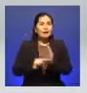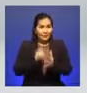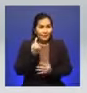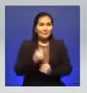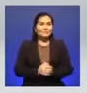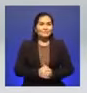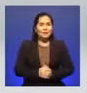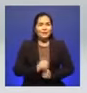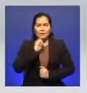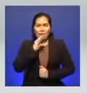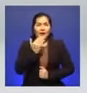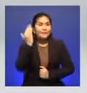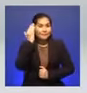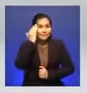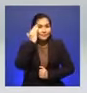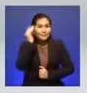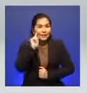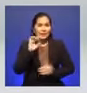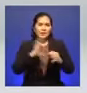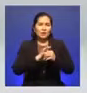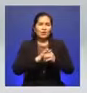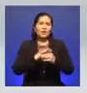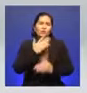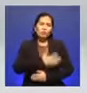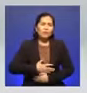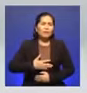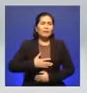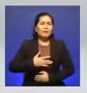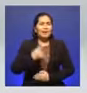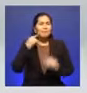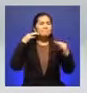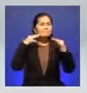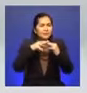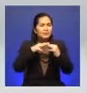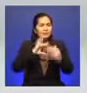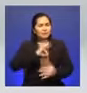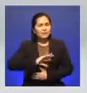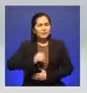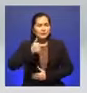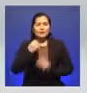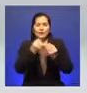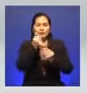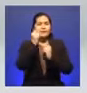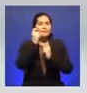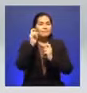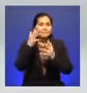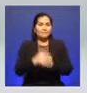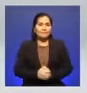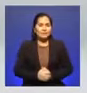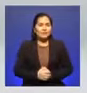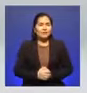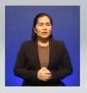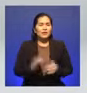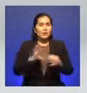ห็นว่าเรื่องอย่างนี้เนี่ยนะคะมันก็เป็นเรื่องของสุขภาวะให้ได้ไม่ได้มีอันตรายอะไรอย่างนี้ก็ทำจนเรื่องของคนข้ามเพ